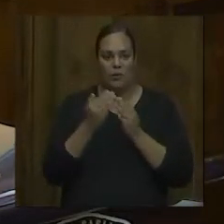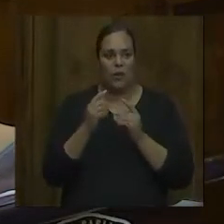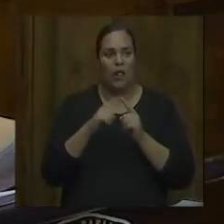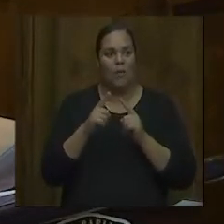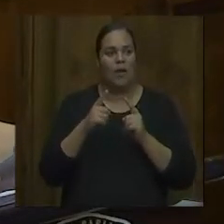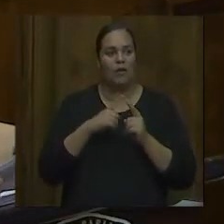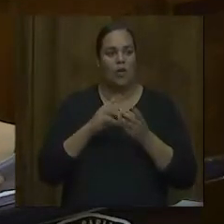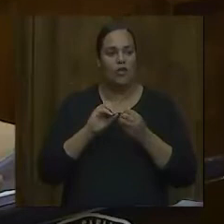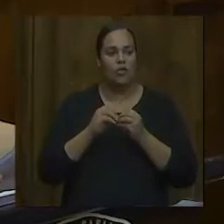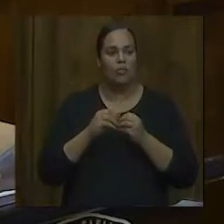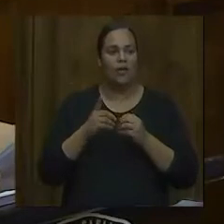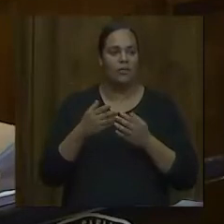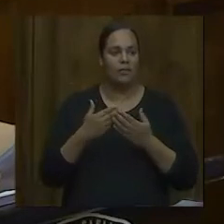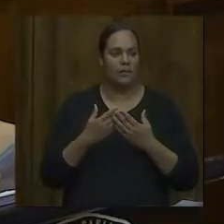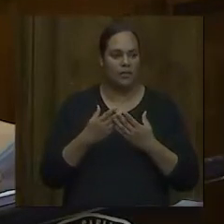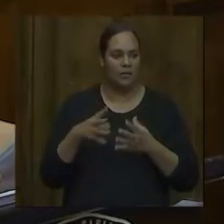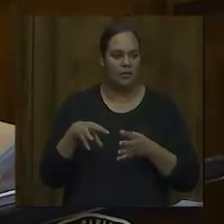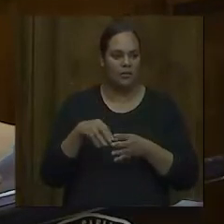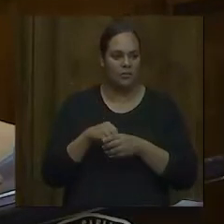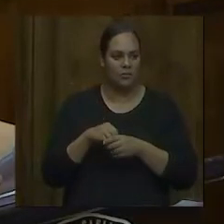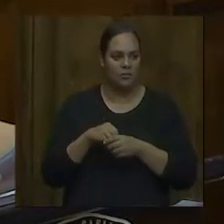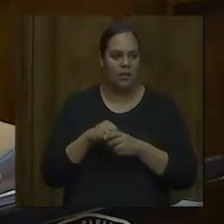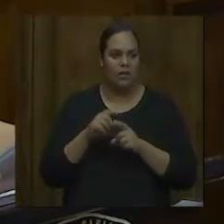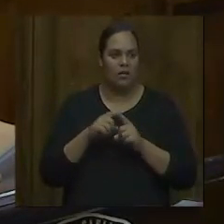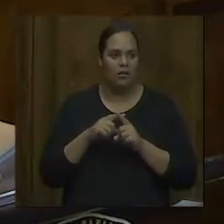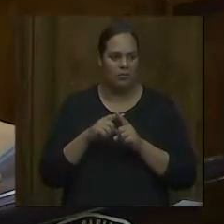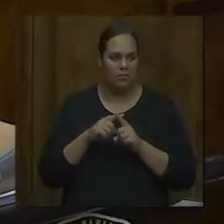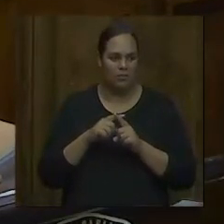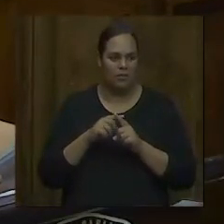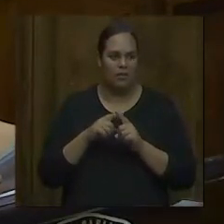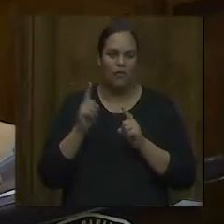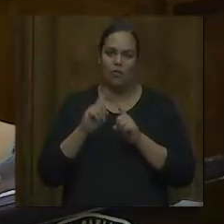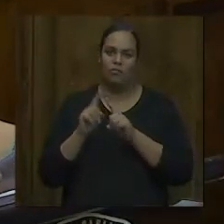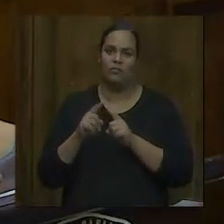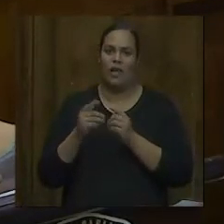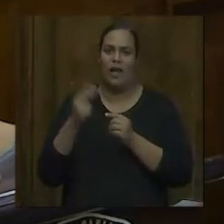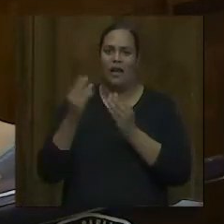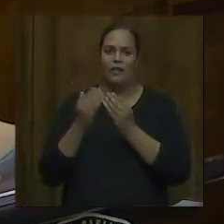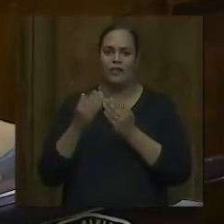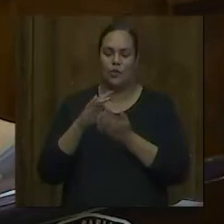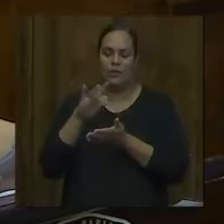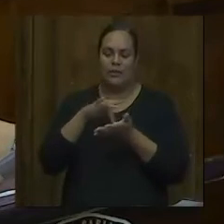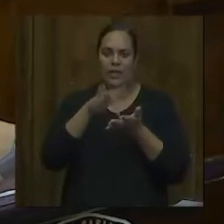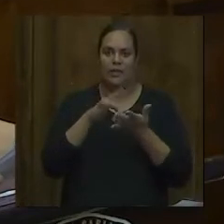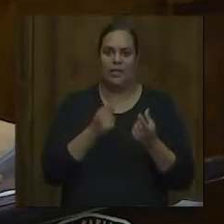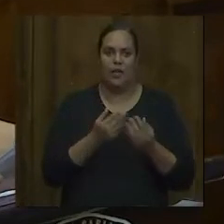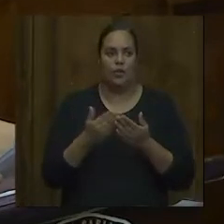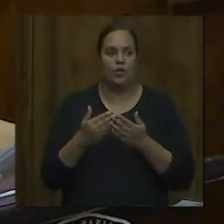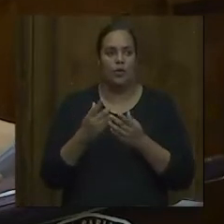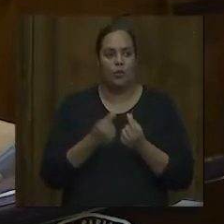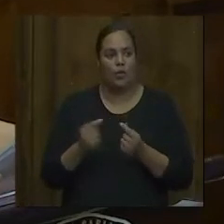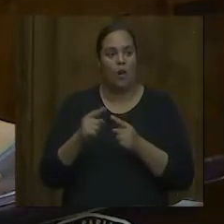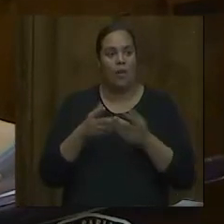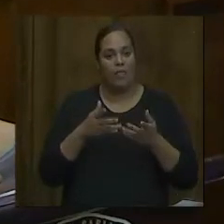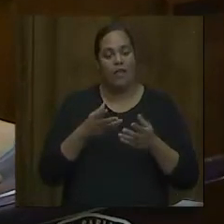funksioneer primêre skoolgebaseerde MOT-sentrums as die voerder vir hulle naburige hoërskoolgebaseerde MOT-sentrums. Op hierdie wyse word